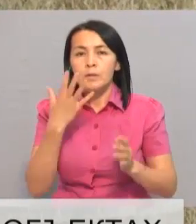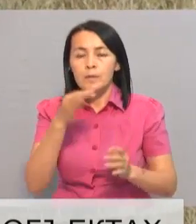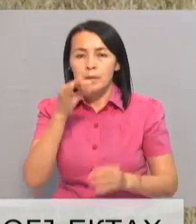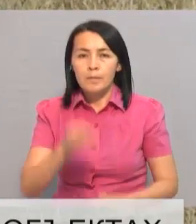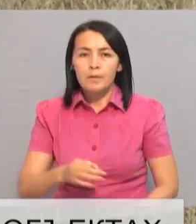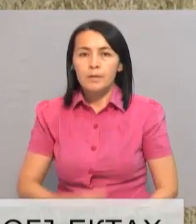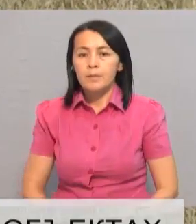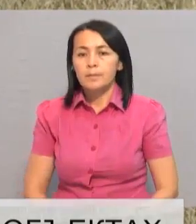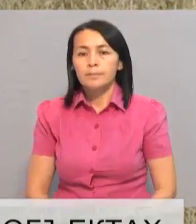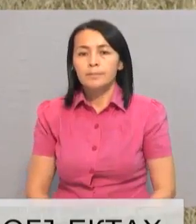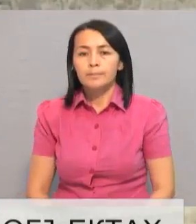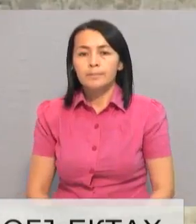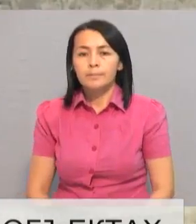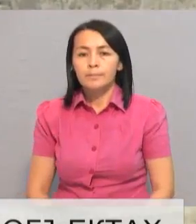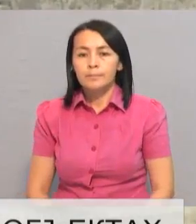до 65%.